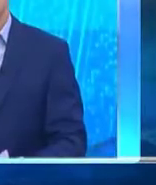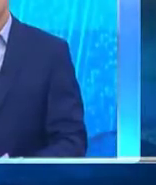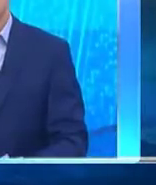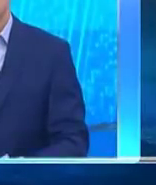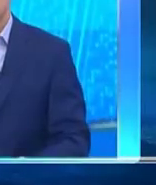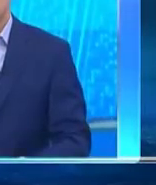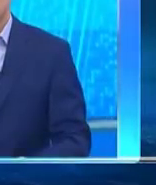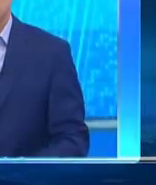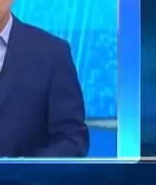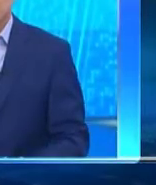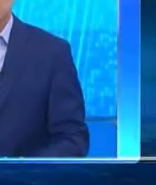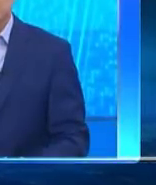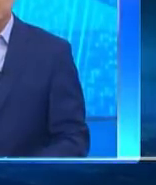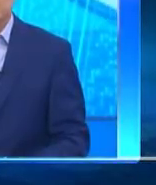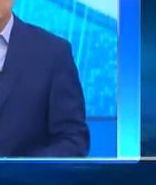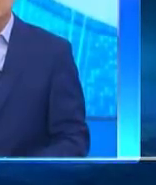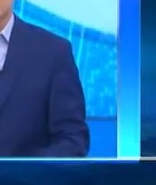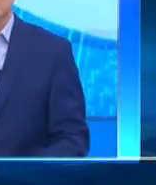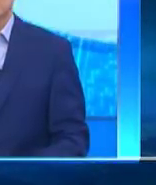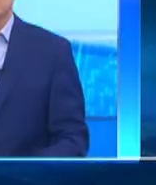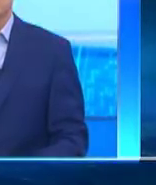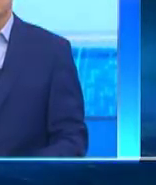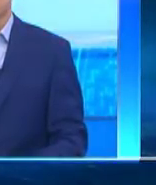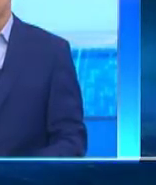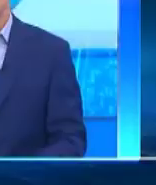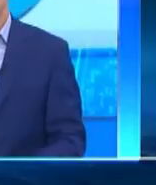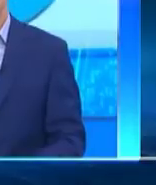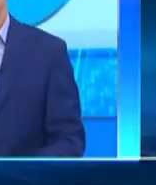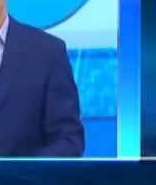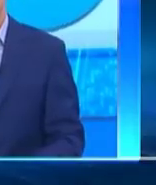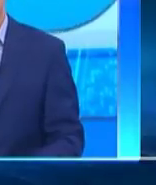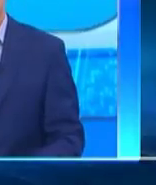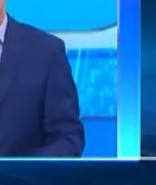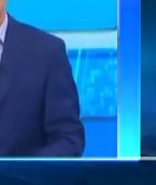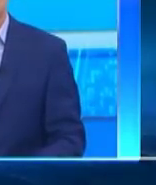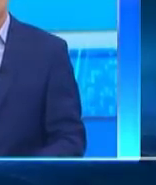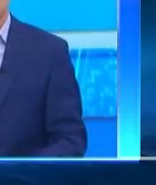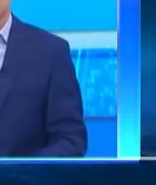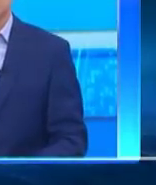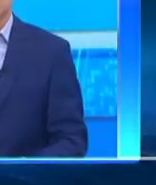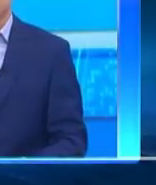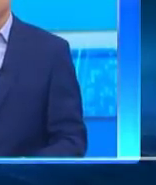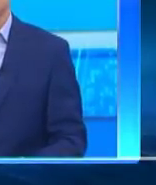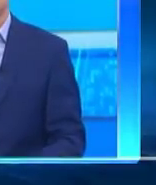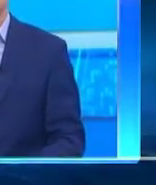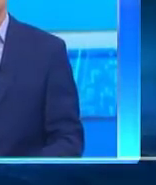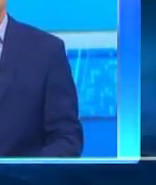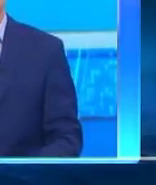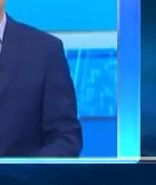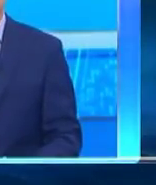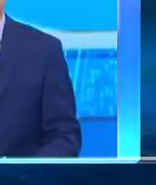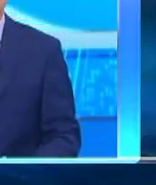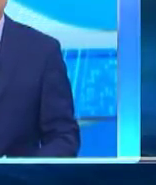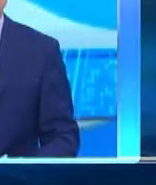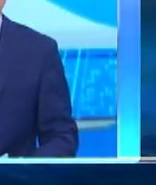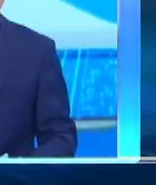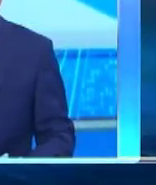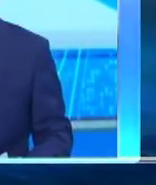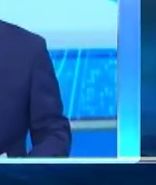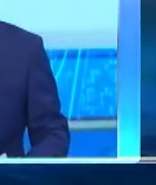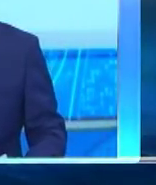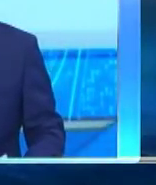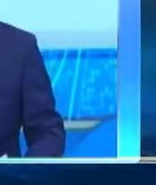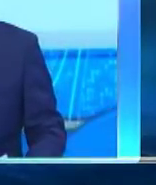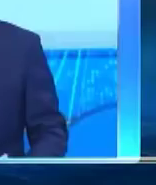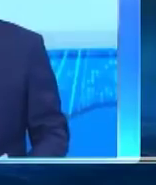Оралда есту қабілеті төмен жасөспірімдер мен жастар арасында еркін және грек-рим күресінен республикалық чемпионат өтті. Мүмкіндігі шектеулі жандар